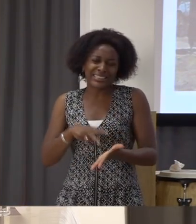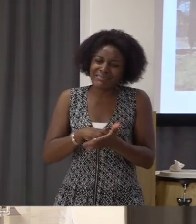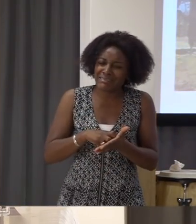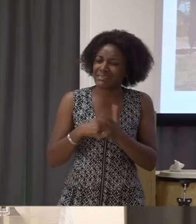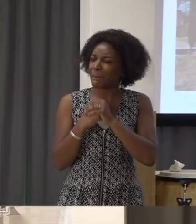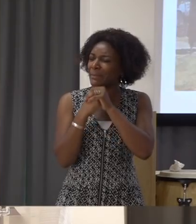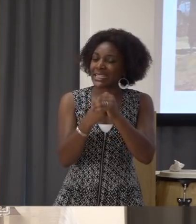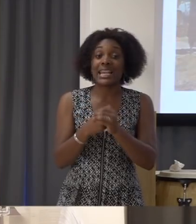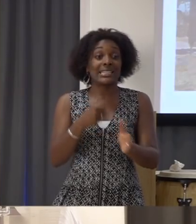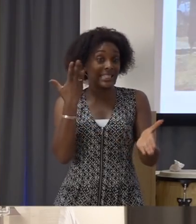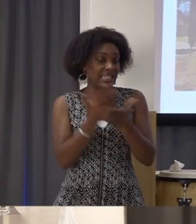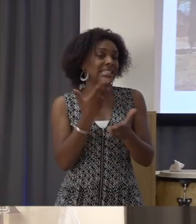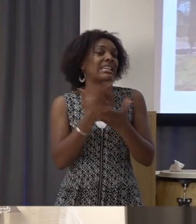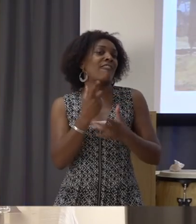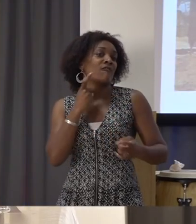Alléluia.